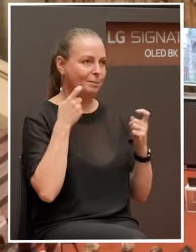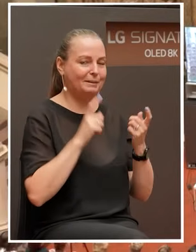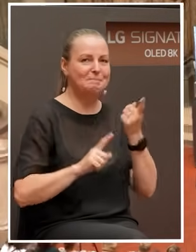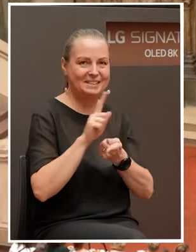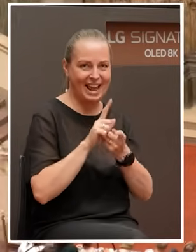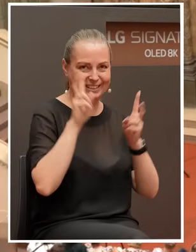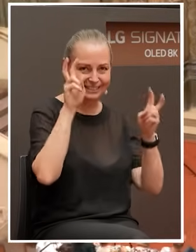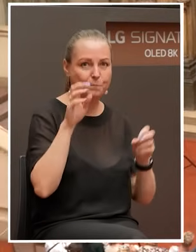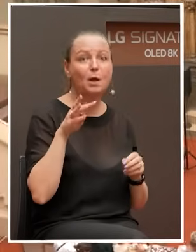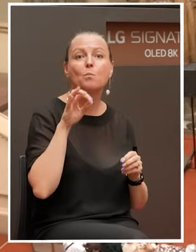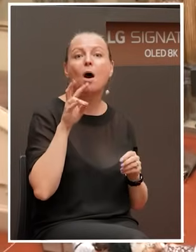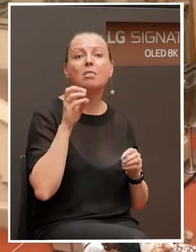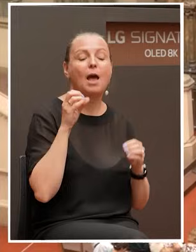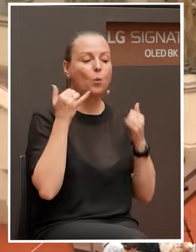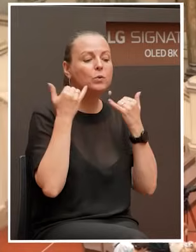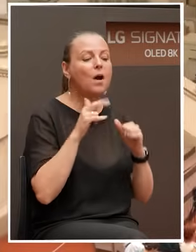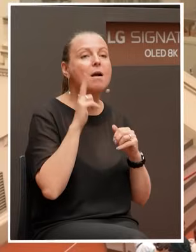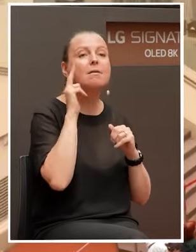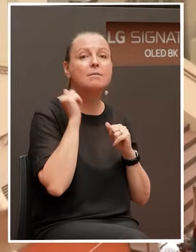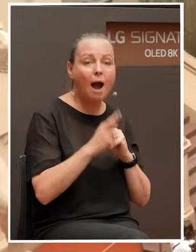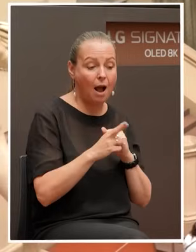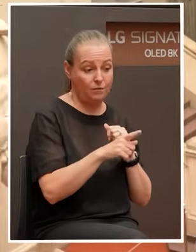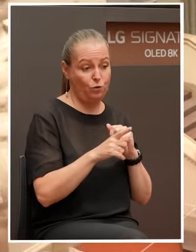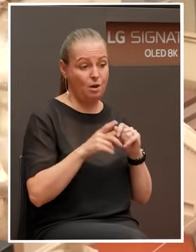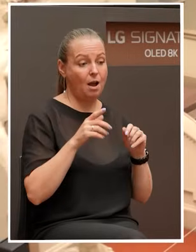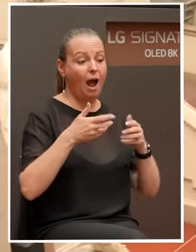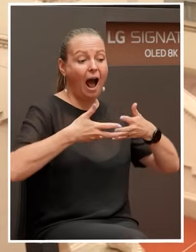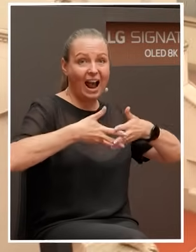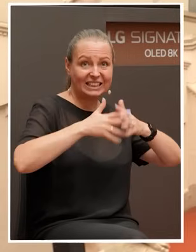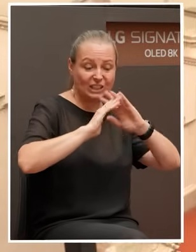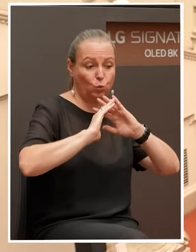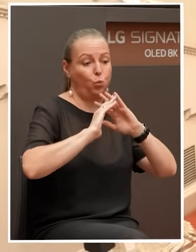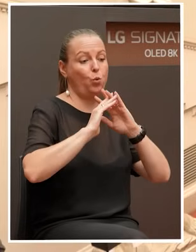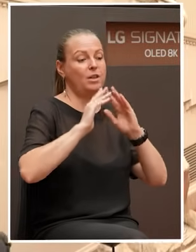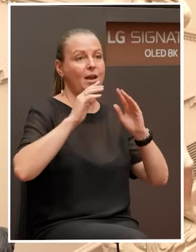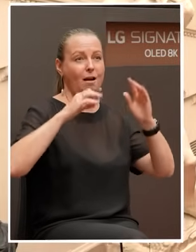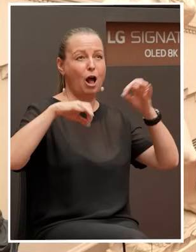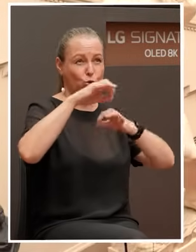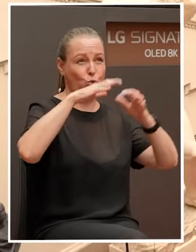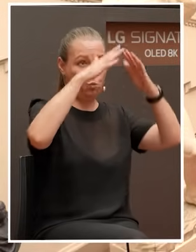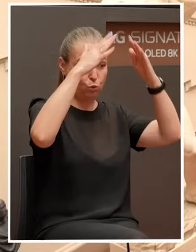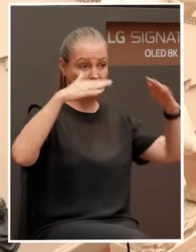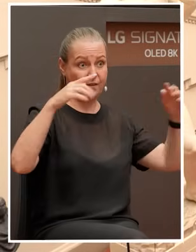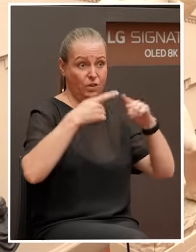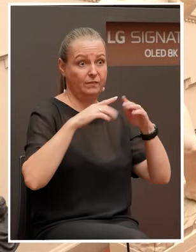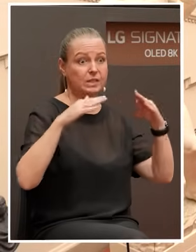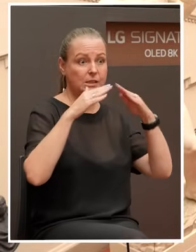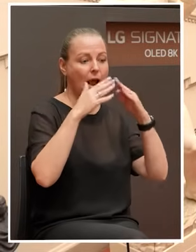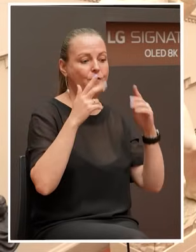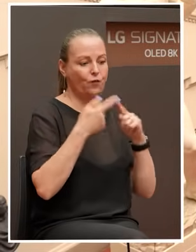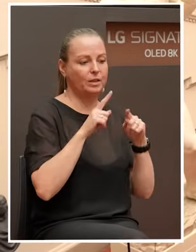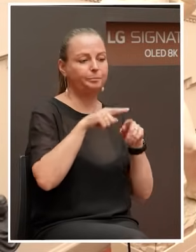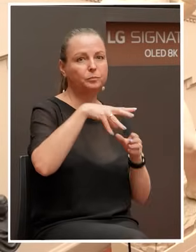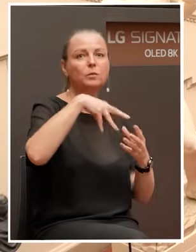тому, как прихотливый архитектурный рисунок и архитектурная конструкция этого здания, это